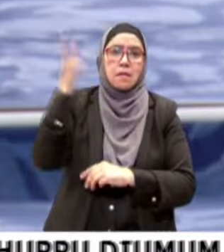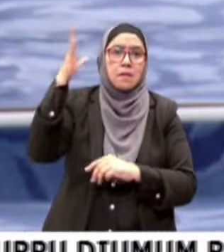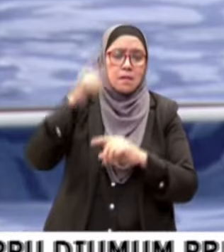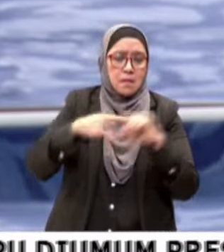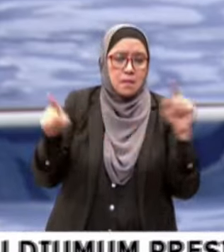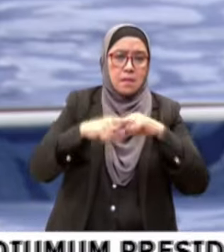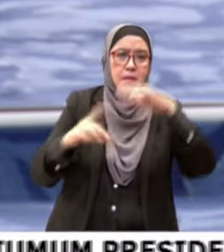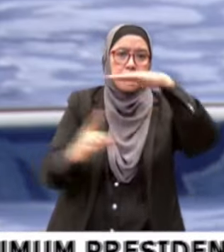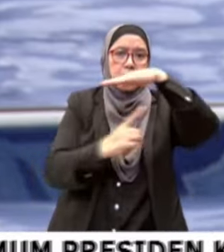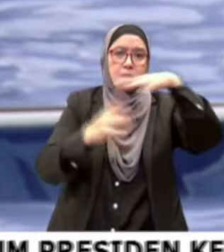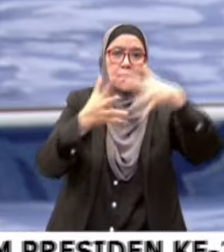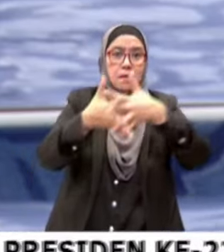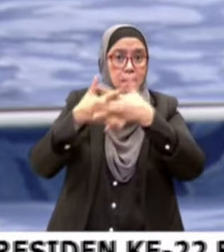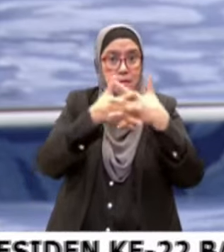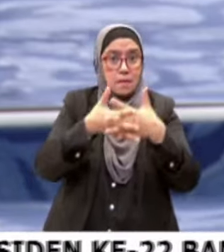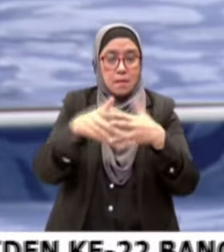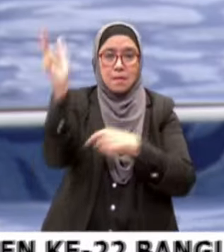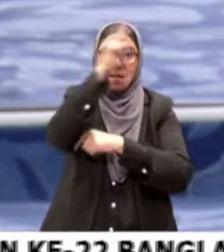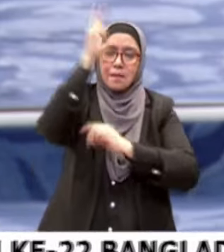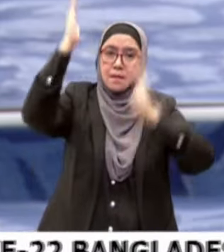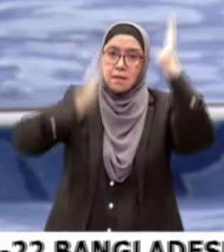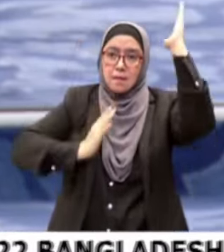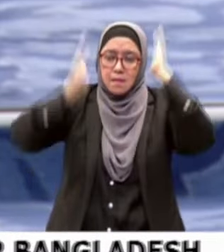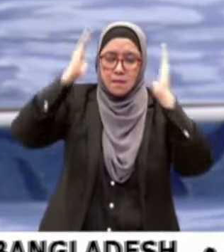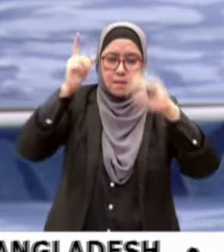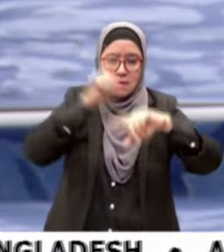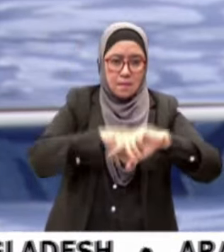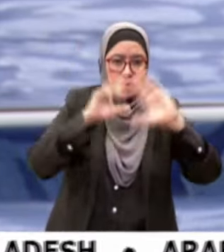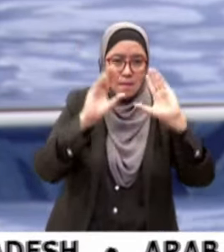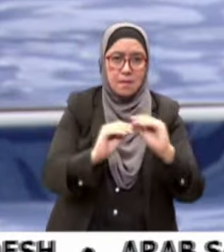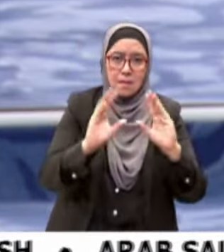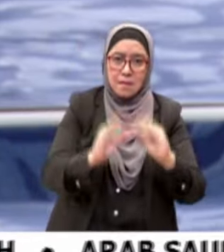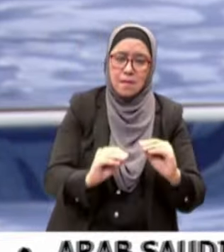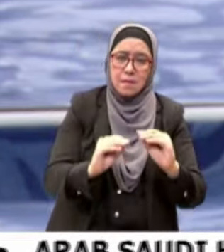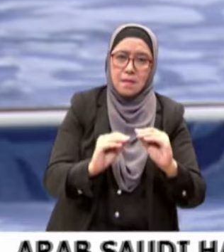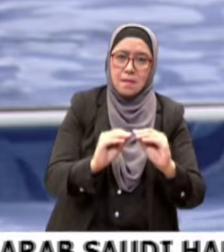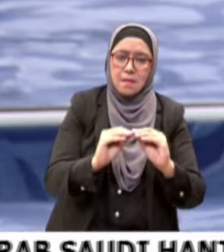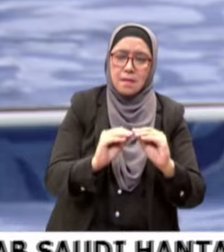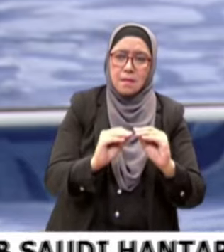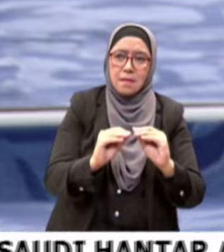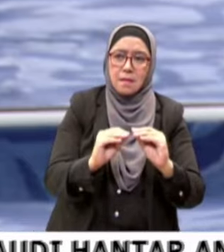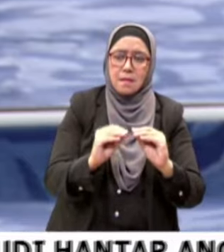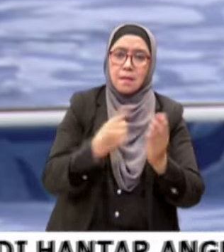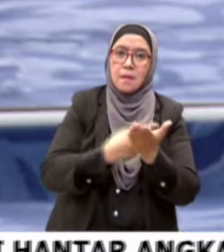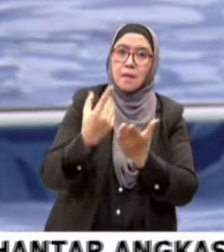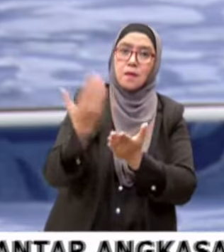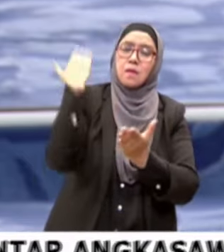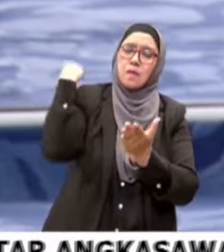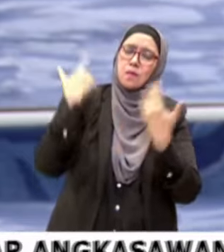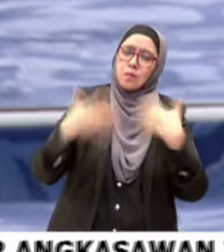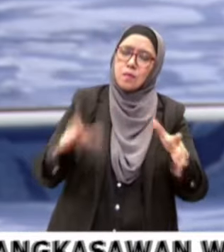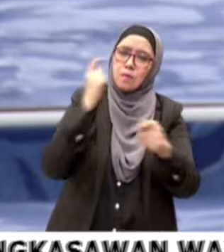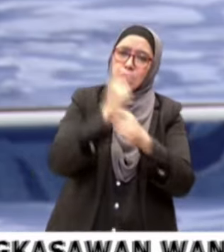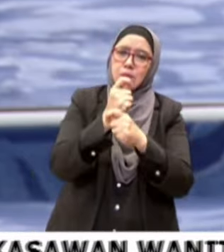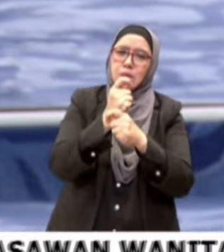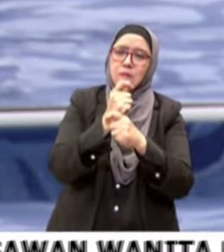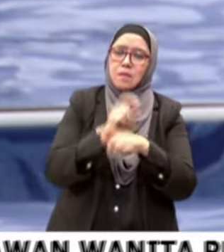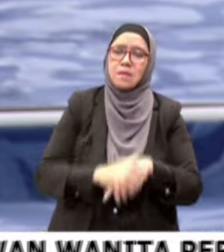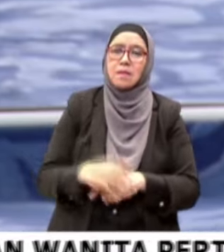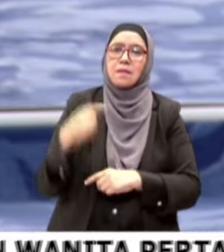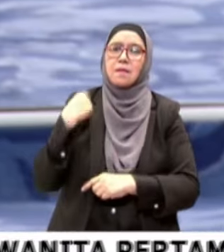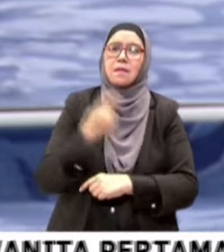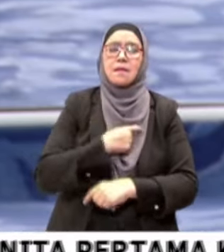kerajaan Malaysia dan dalam bersyarat kita dalam sejak Minggu lalu telah menetapkan bahwa